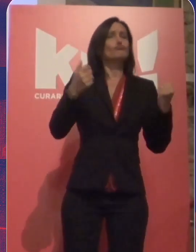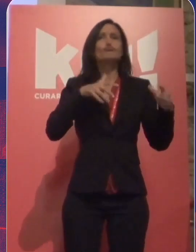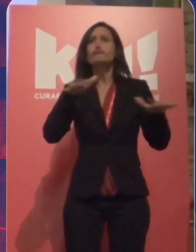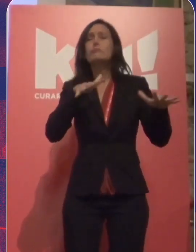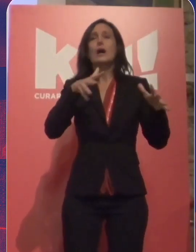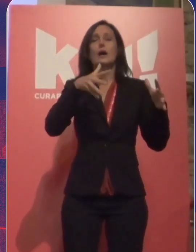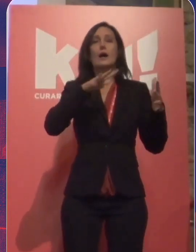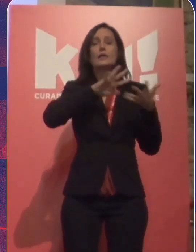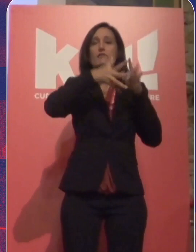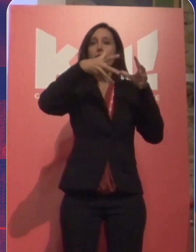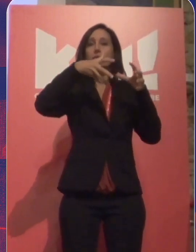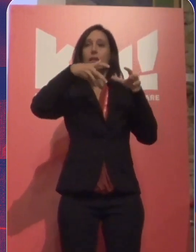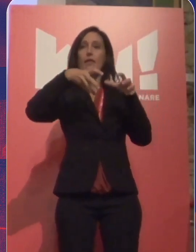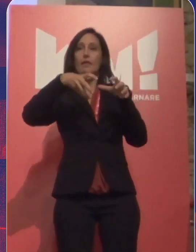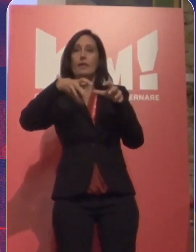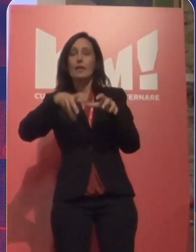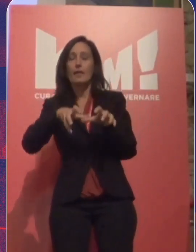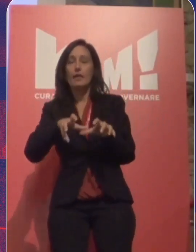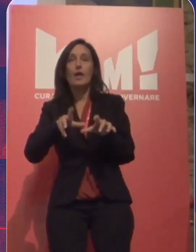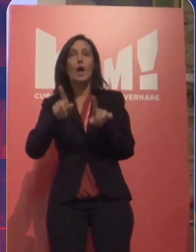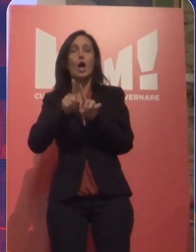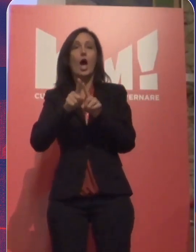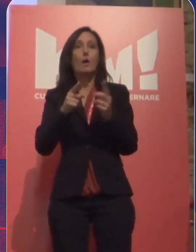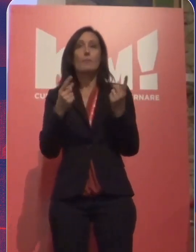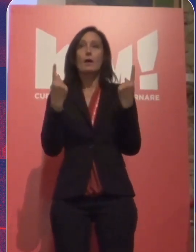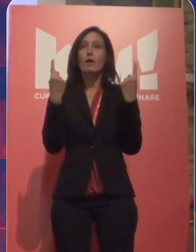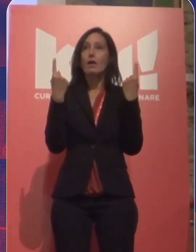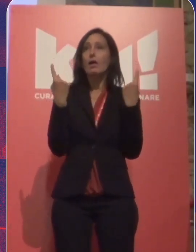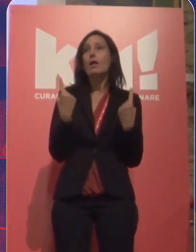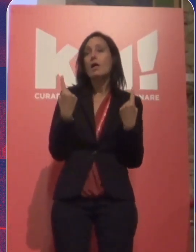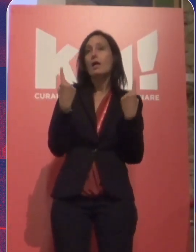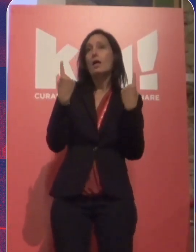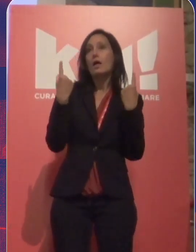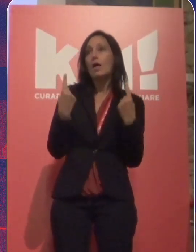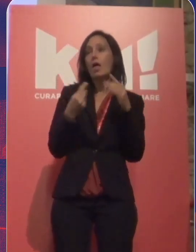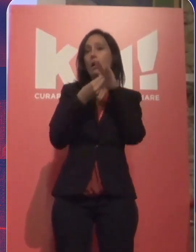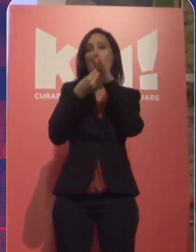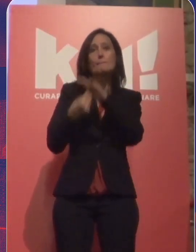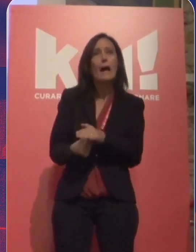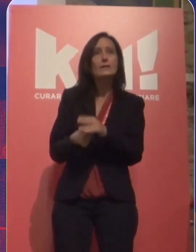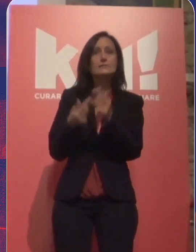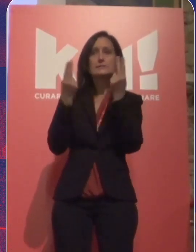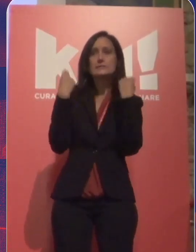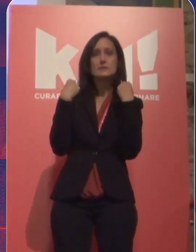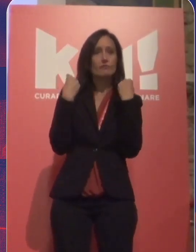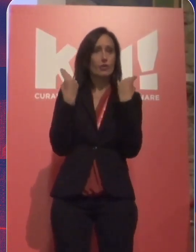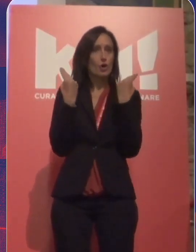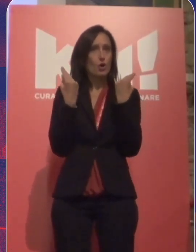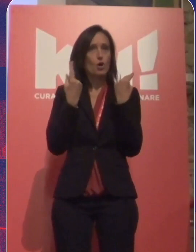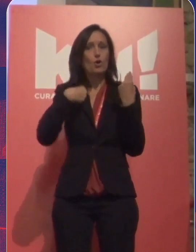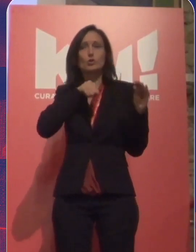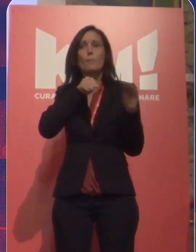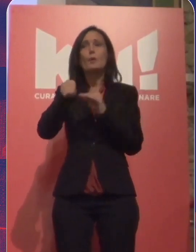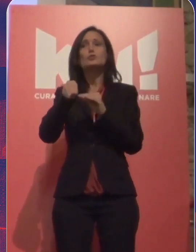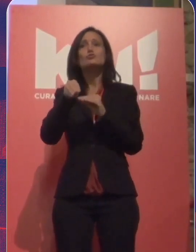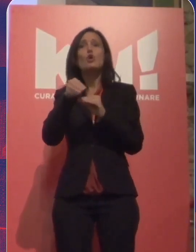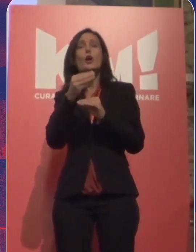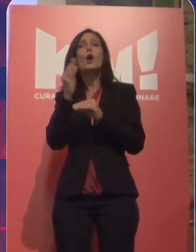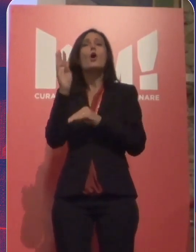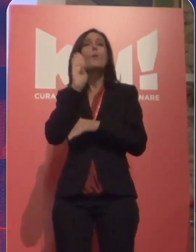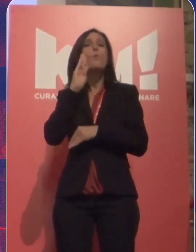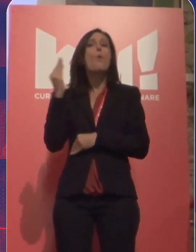nostra salda posizione antropocentrica si è ribaltata in una condizione appunto